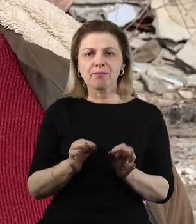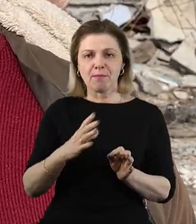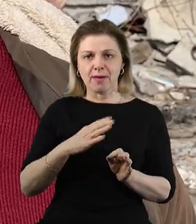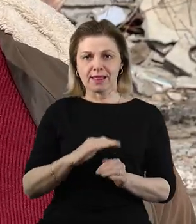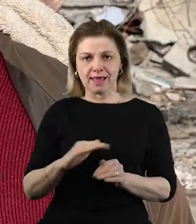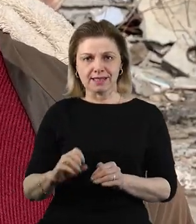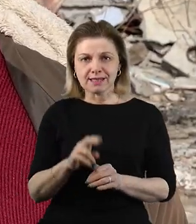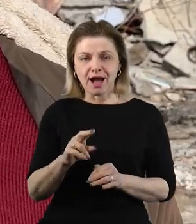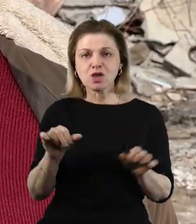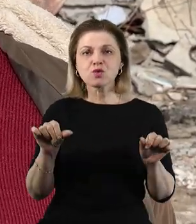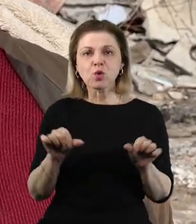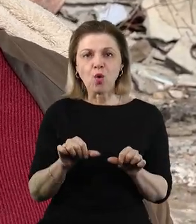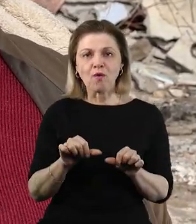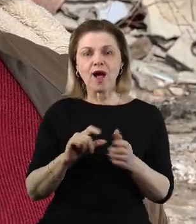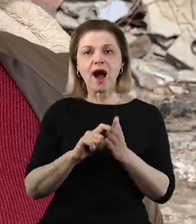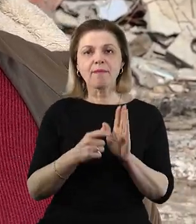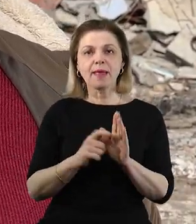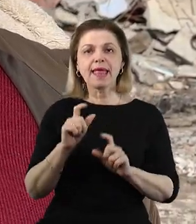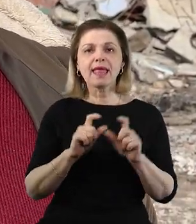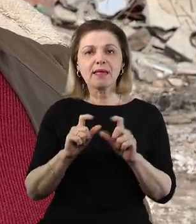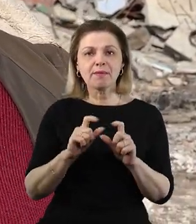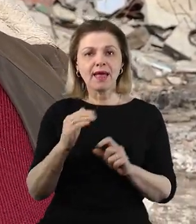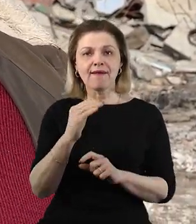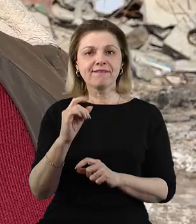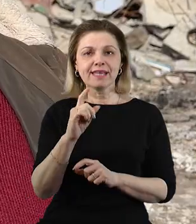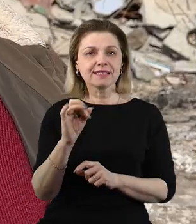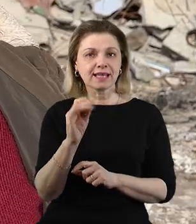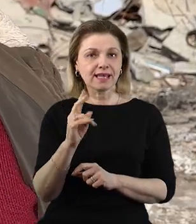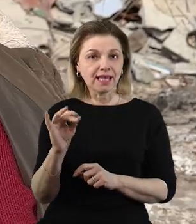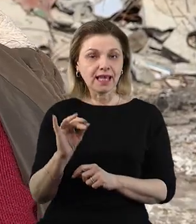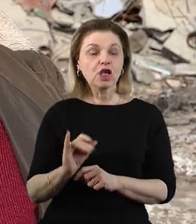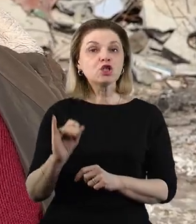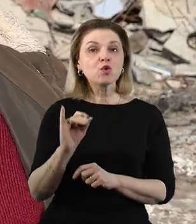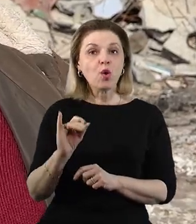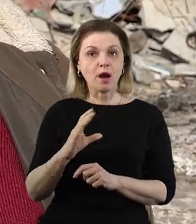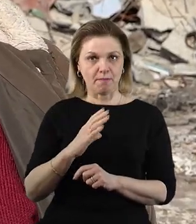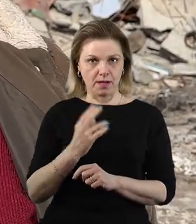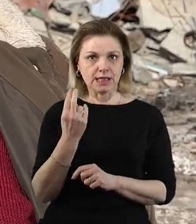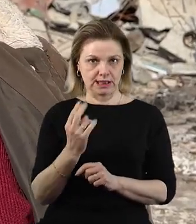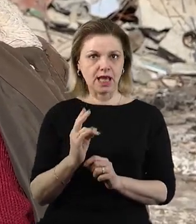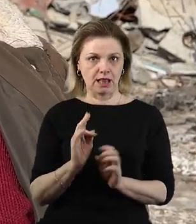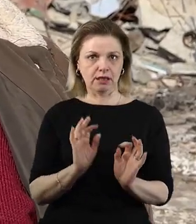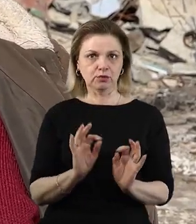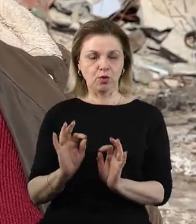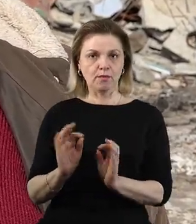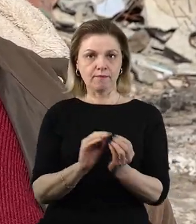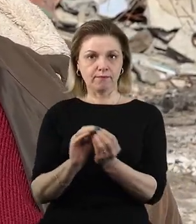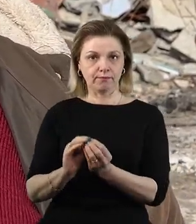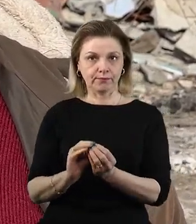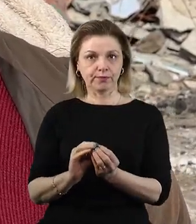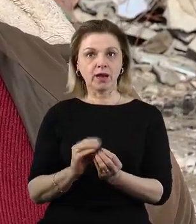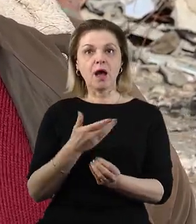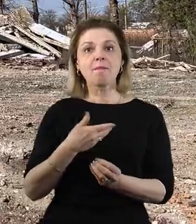садочок столова кабінет хімії фізики і історії вони були цілі Ну ми